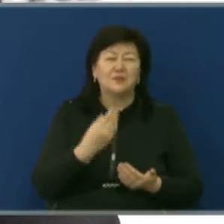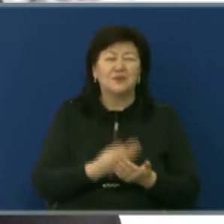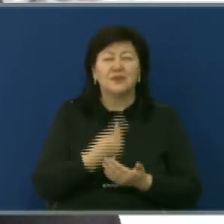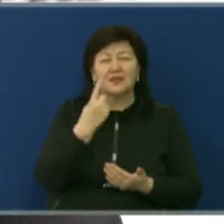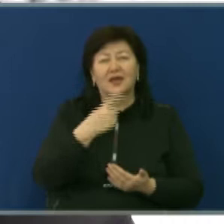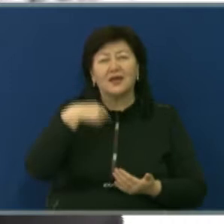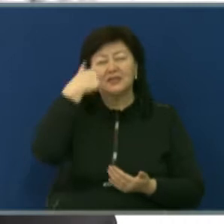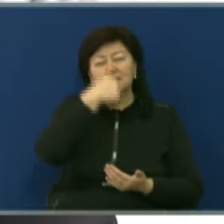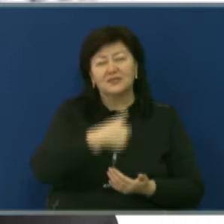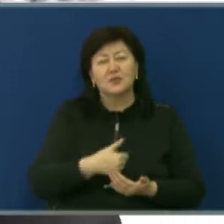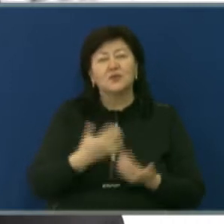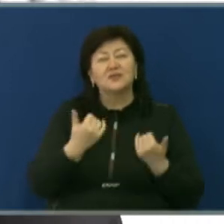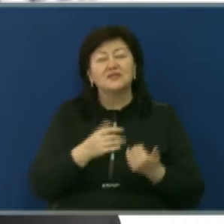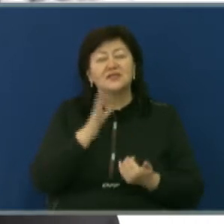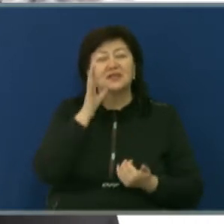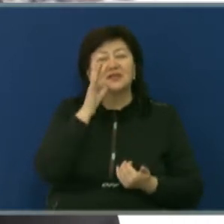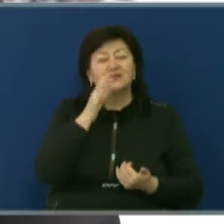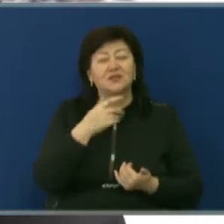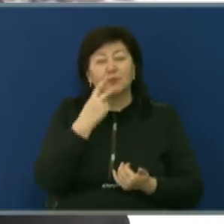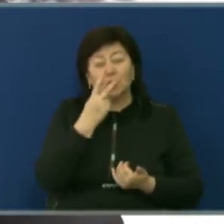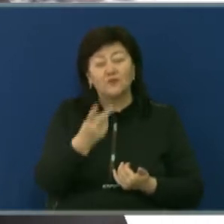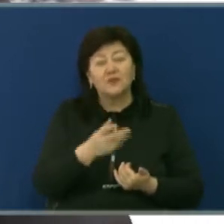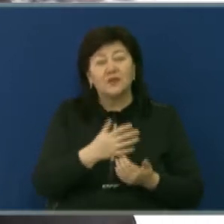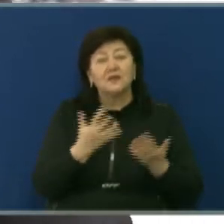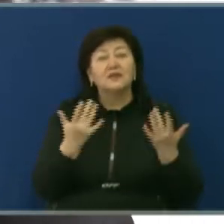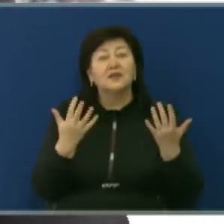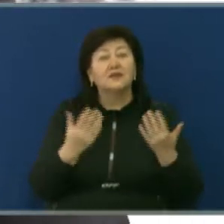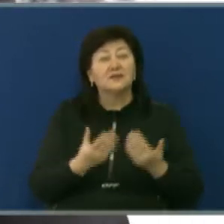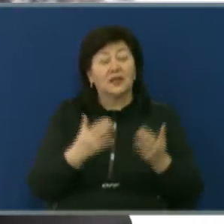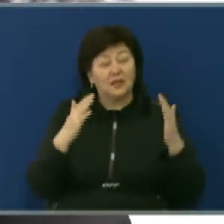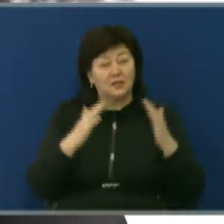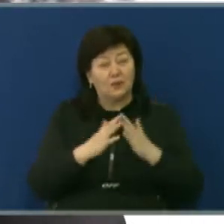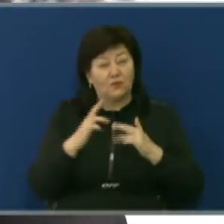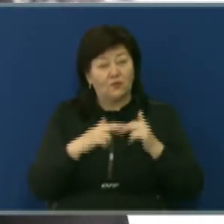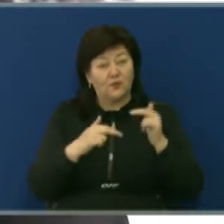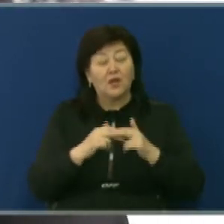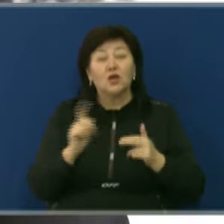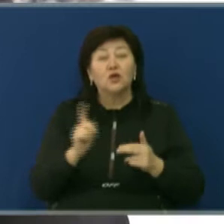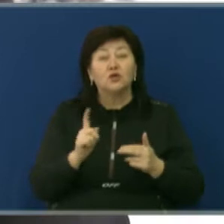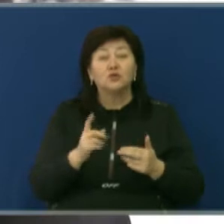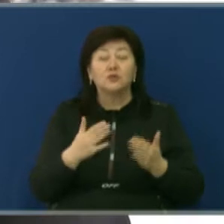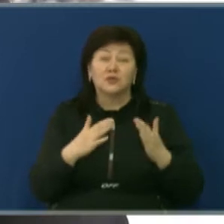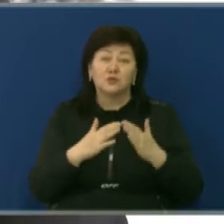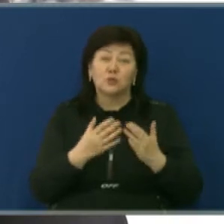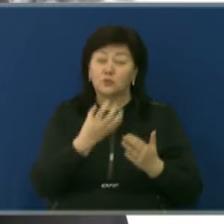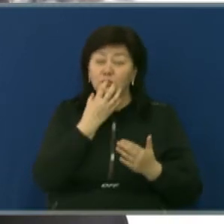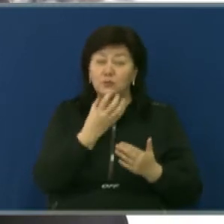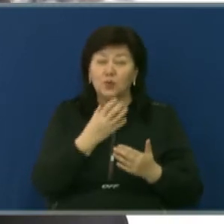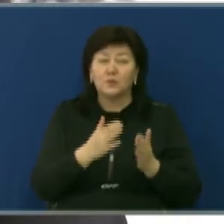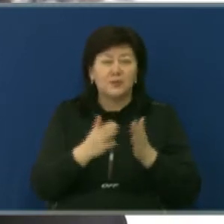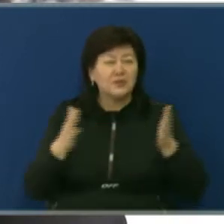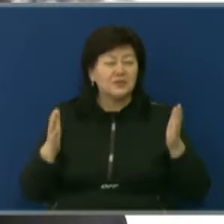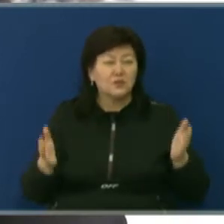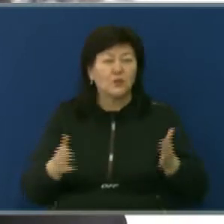в жилом районе Карагайлы. За этот год уже построено несколько домов. Что касается нашего дома, то он очень теплый,